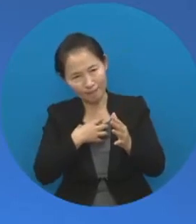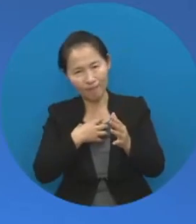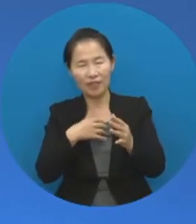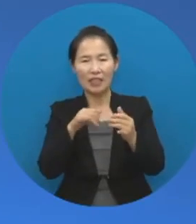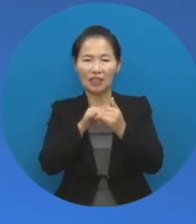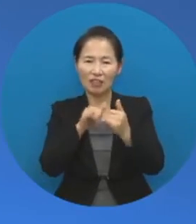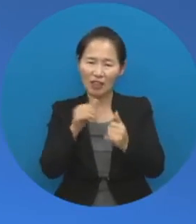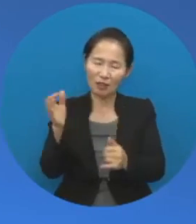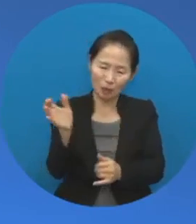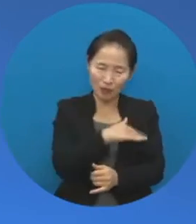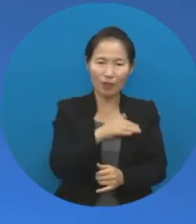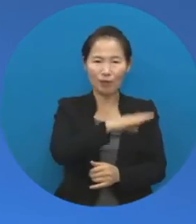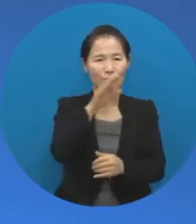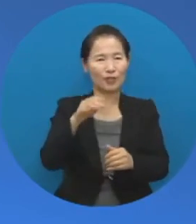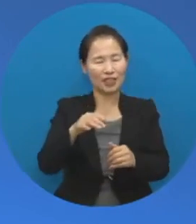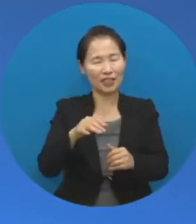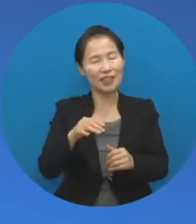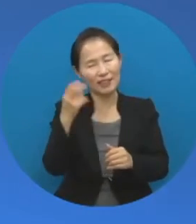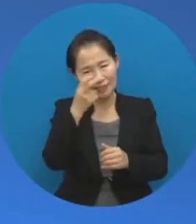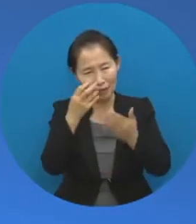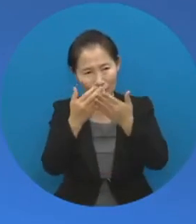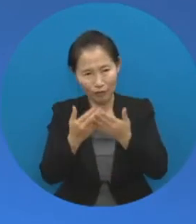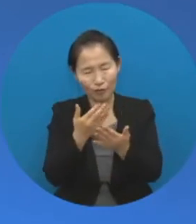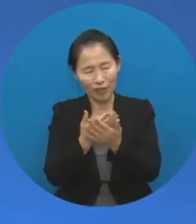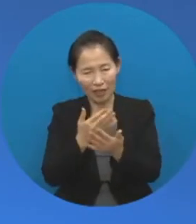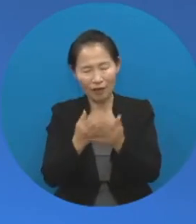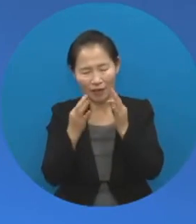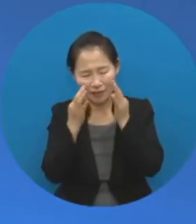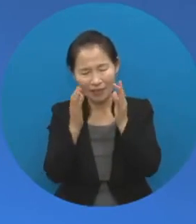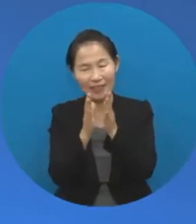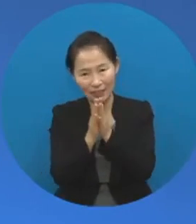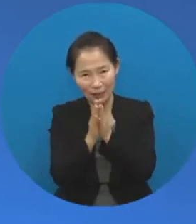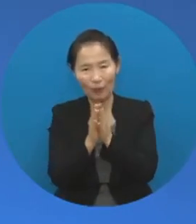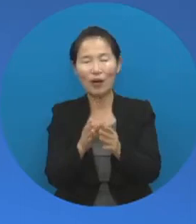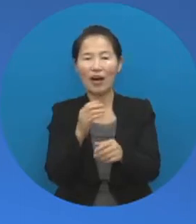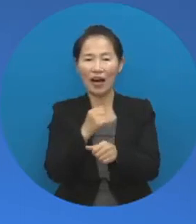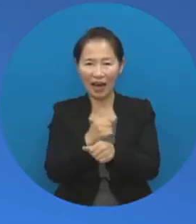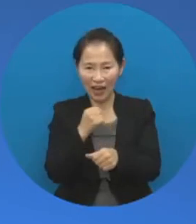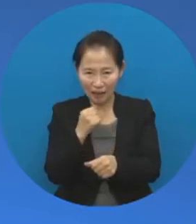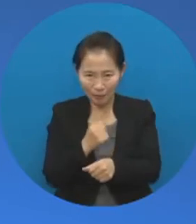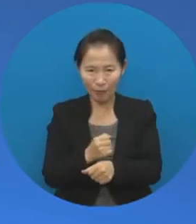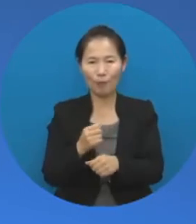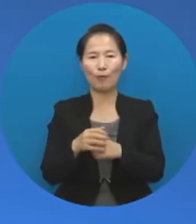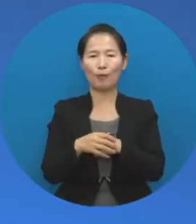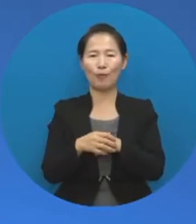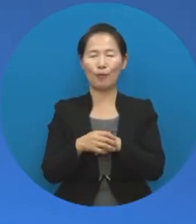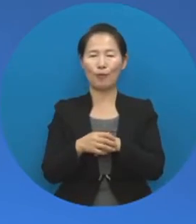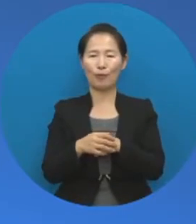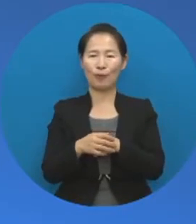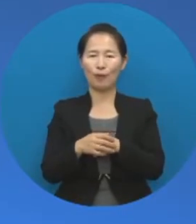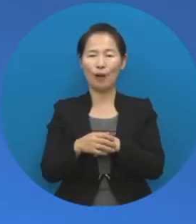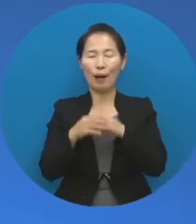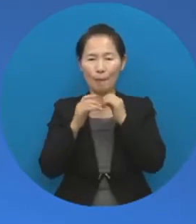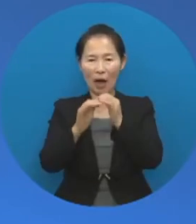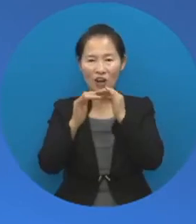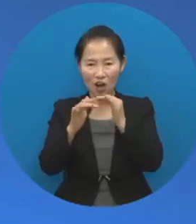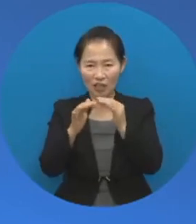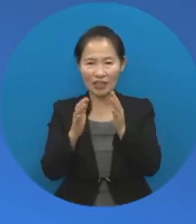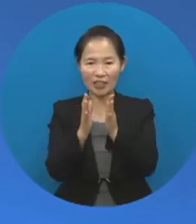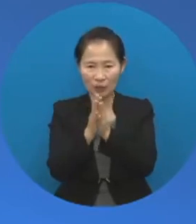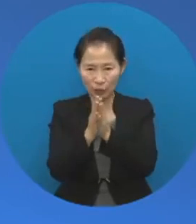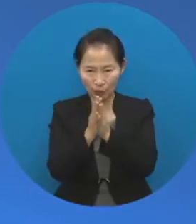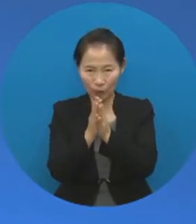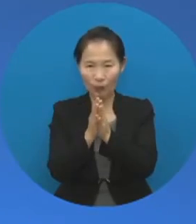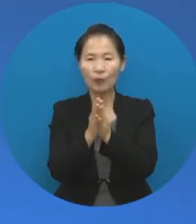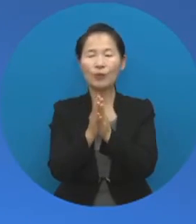전쟁으로부터 지켜달라고 우리 나라를 위해서 이렇게 간절히 기도하고 그러고 나서 이제 방언 기도가 이제 시작이 돼요.